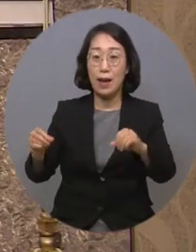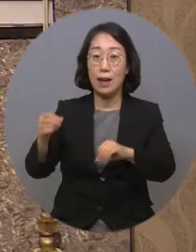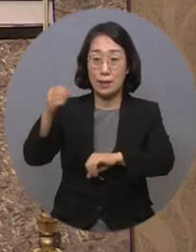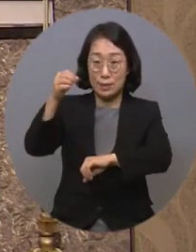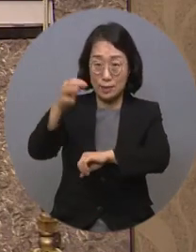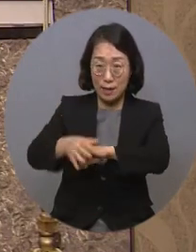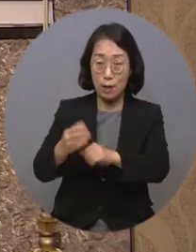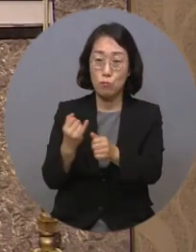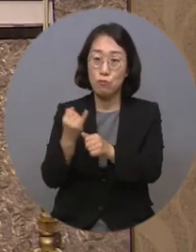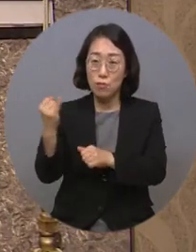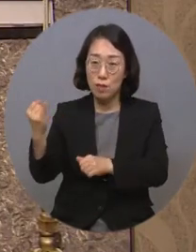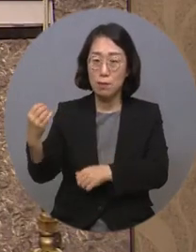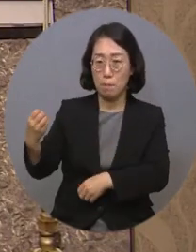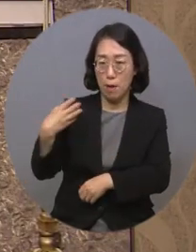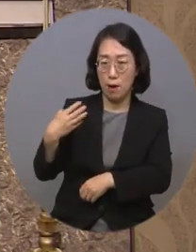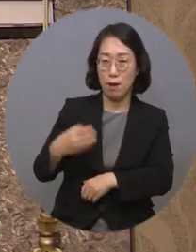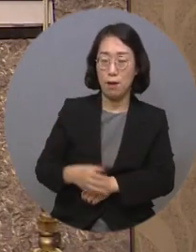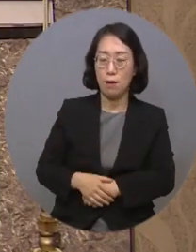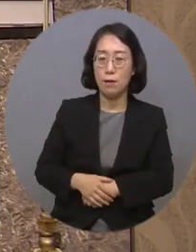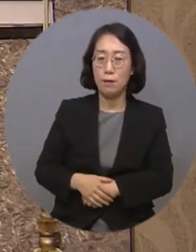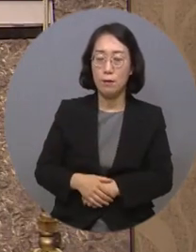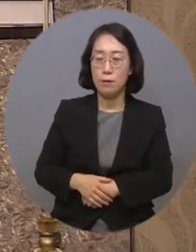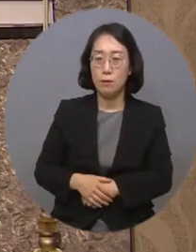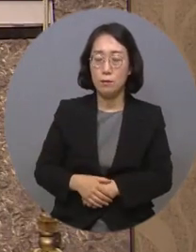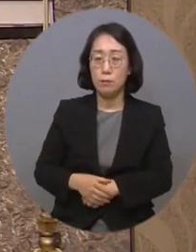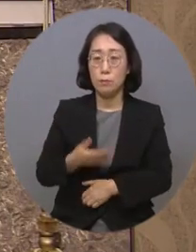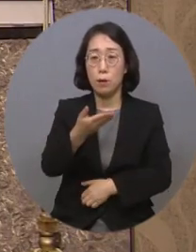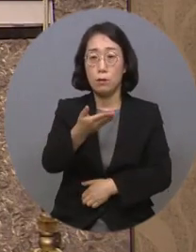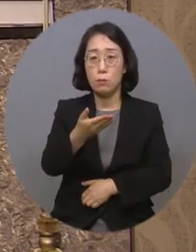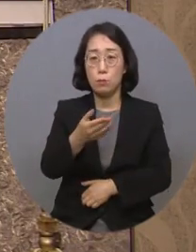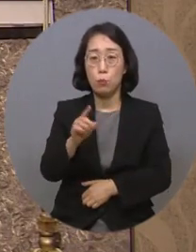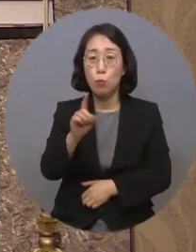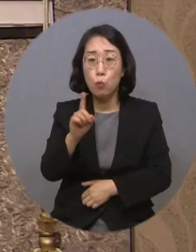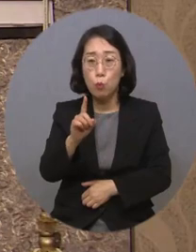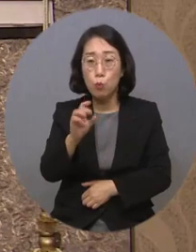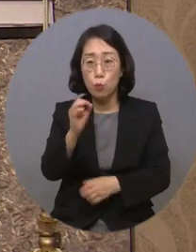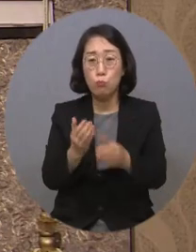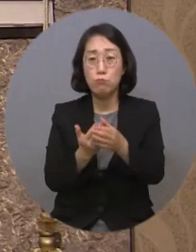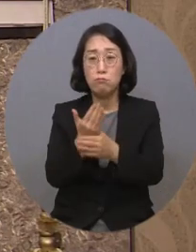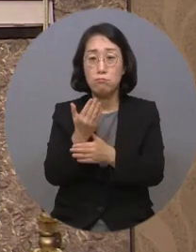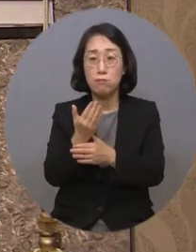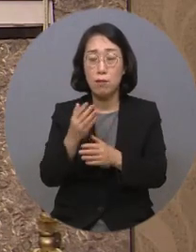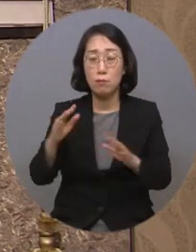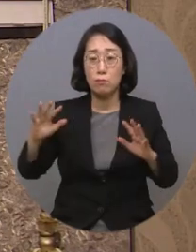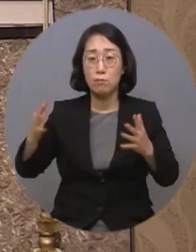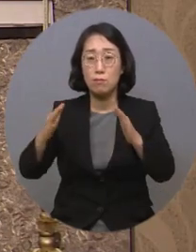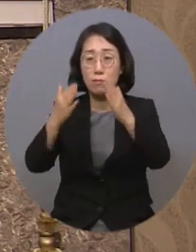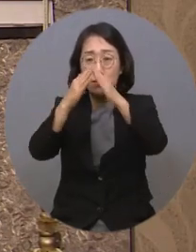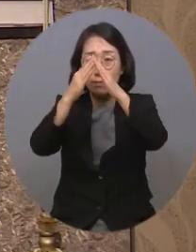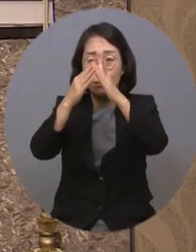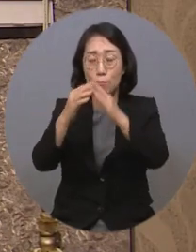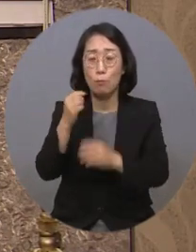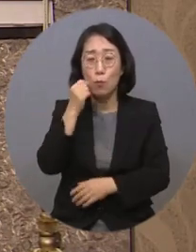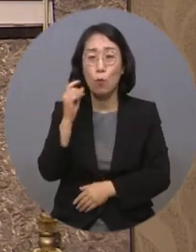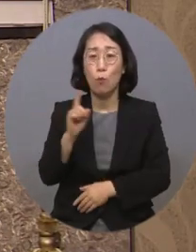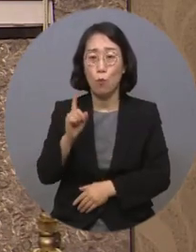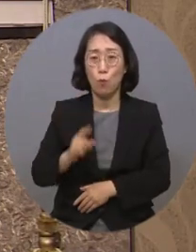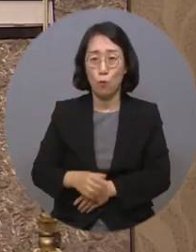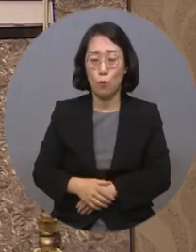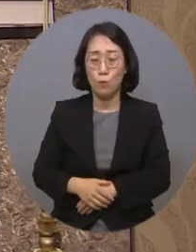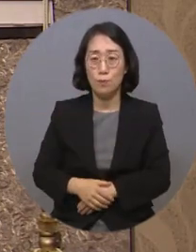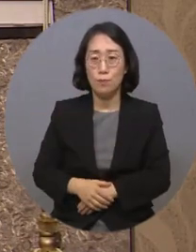저희 아내가 저한테 그런 이야기를 하더라고요. 당신 어디 있어서 돈이 어디 있어서 집을 지으려고 네. 땅을 사러 다니느냐. 네.